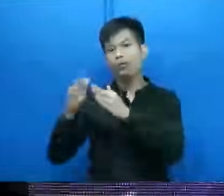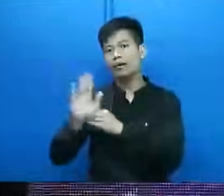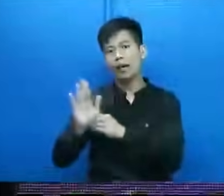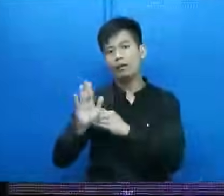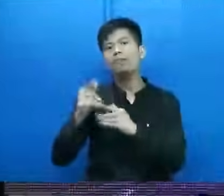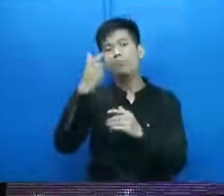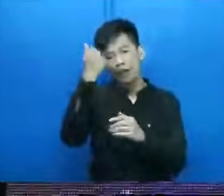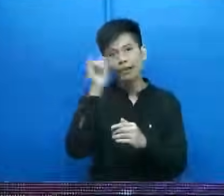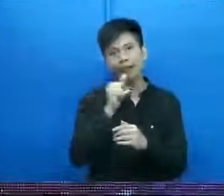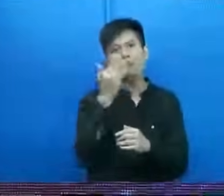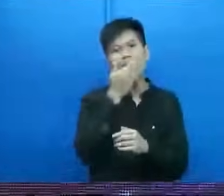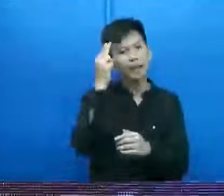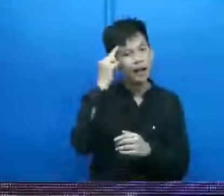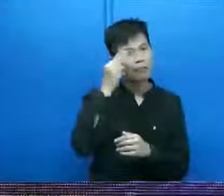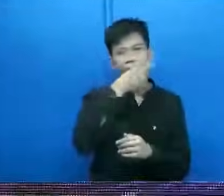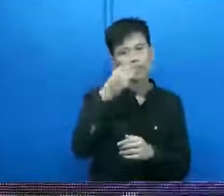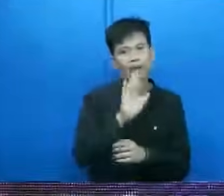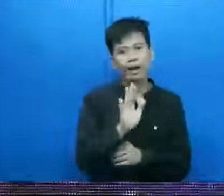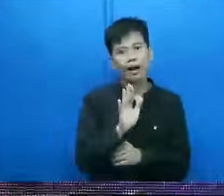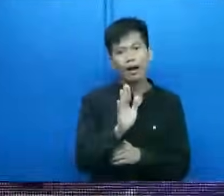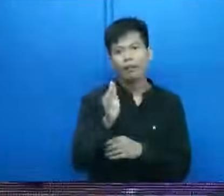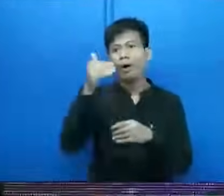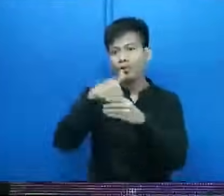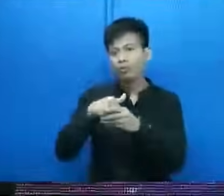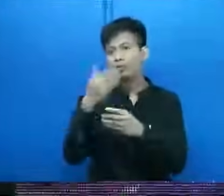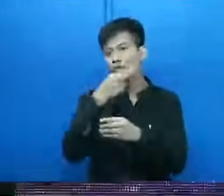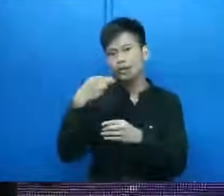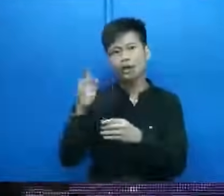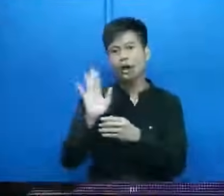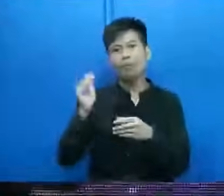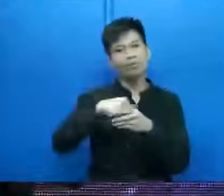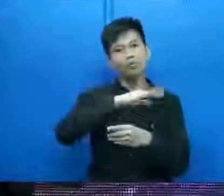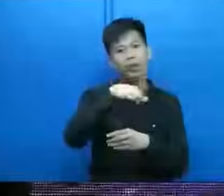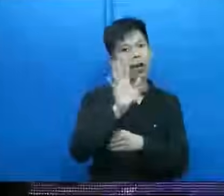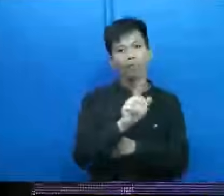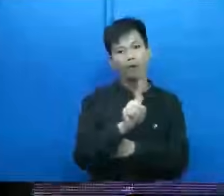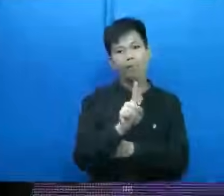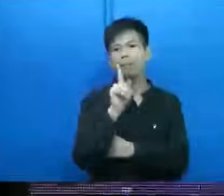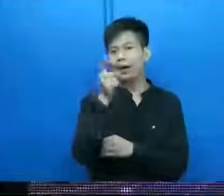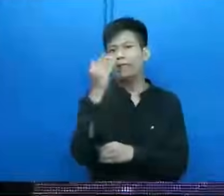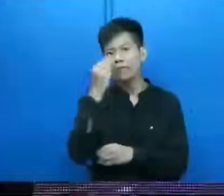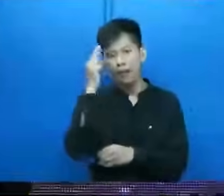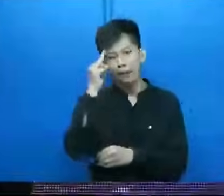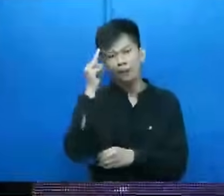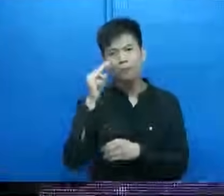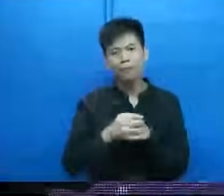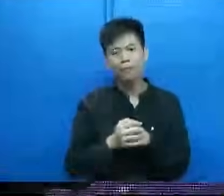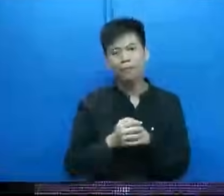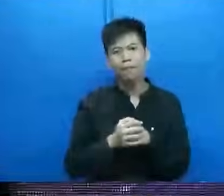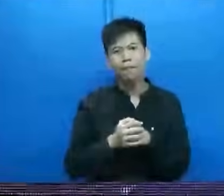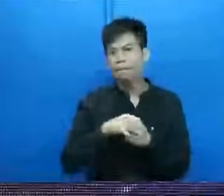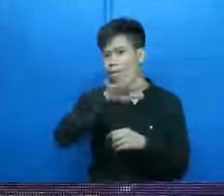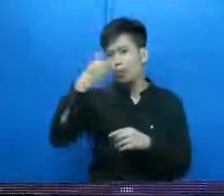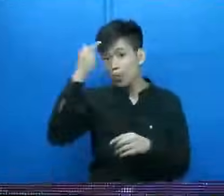pakai bahasa Arab, gak pakai bahasa Indonesia. Masuknya semua buku bahasa Indonesia tidak boleh masuk, semua pakai bahasa Arab. Semua disimpan, diajarin. Yang kuliah di